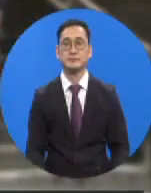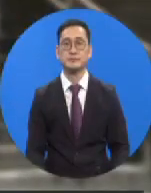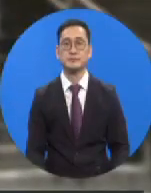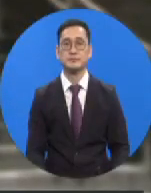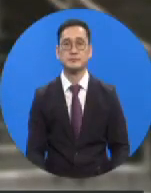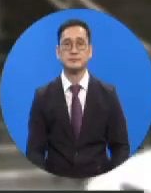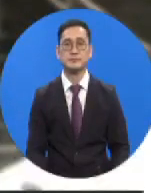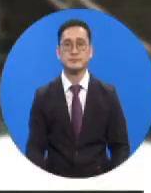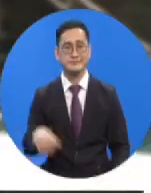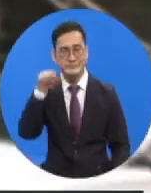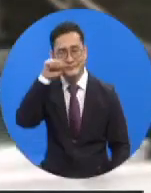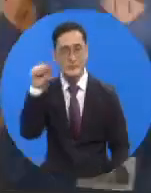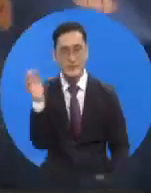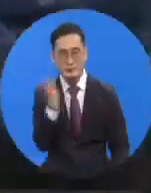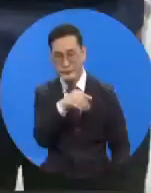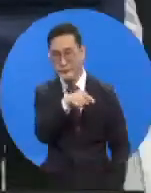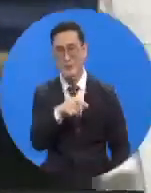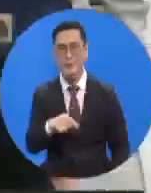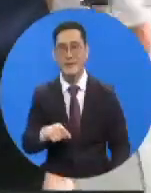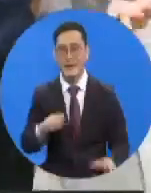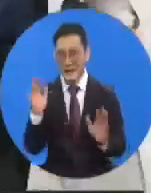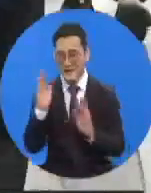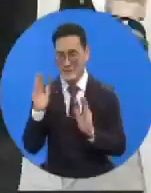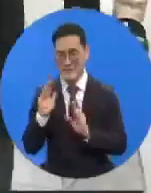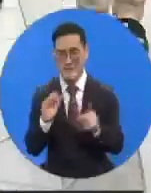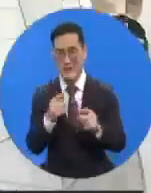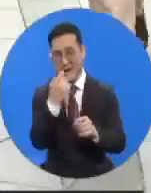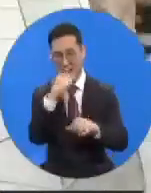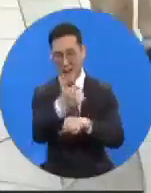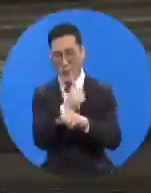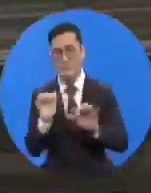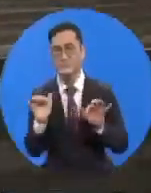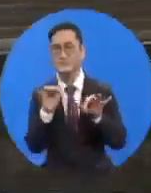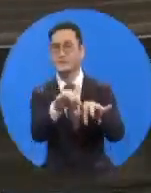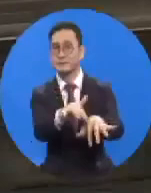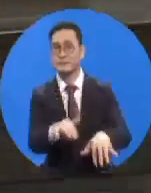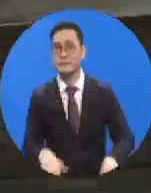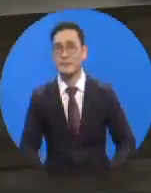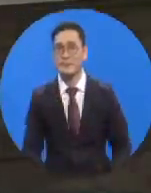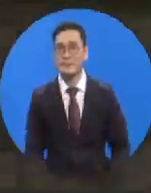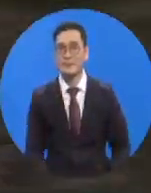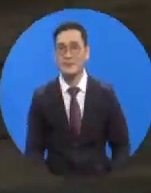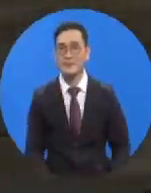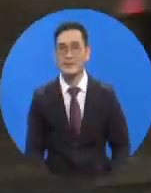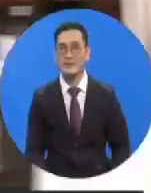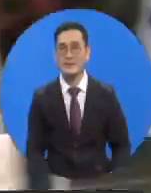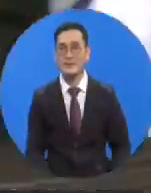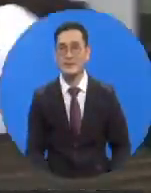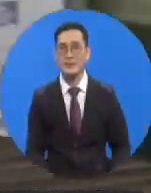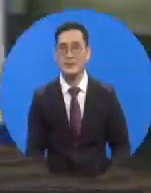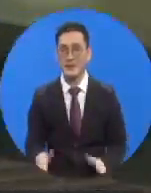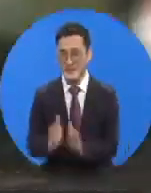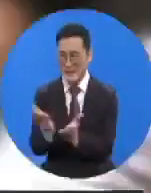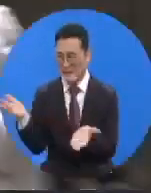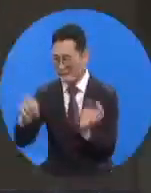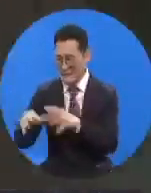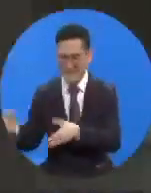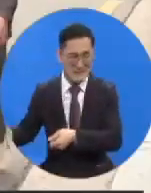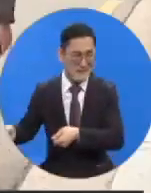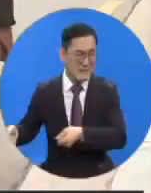이른 아침부터 가방을 맨 학생들이 줄지어 학원으로 들어갑니다. 집에 가져갔던 책들도 상자에 가득